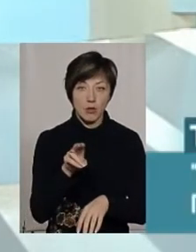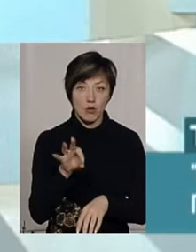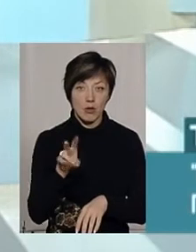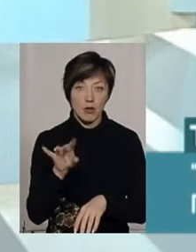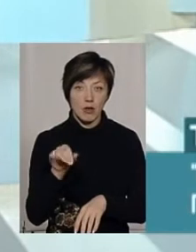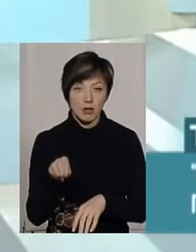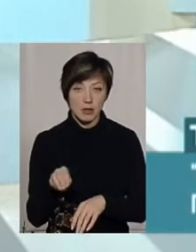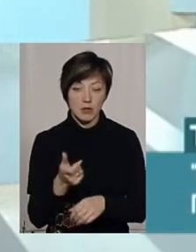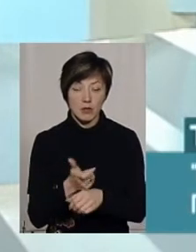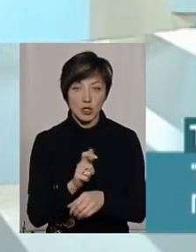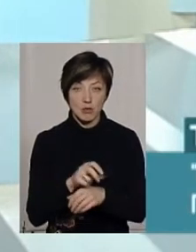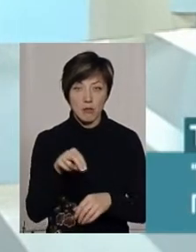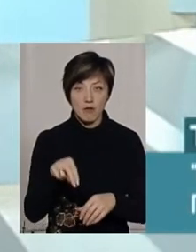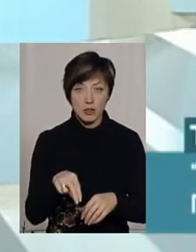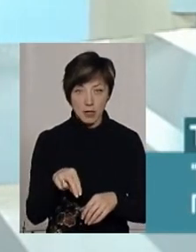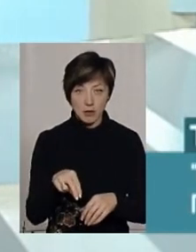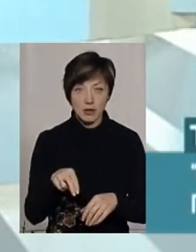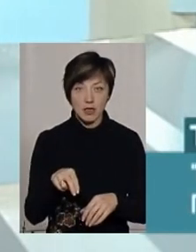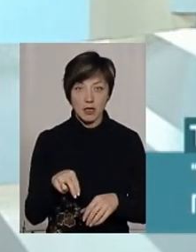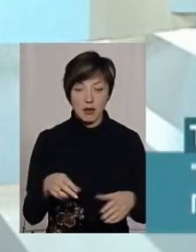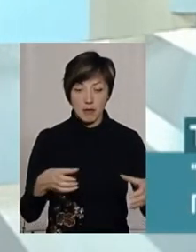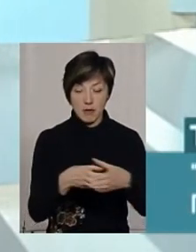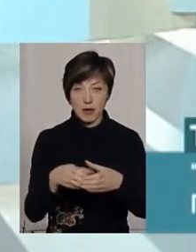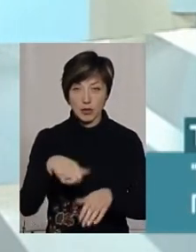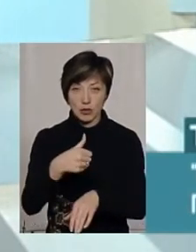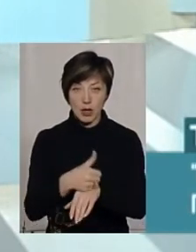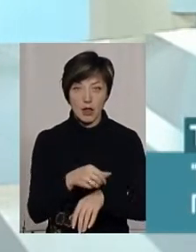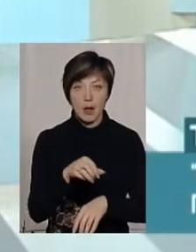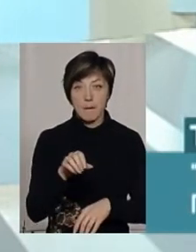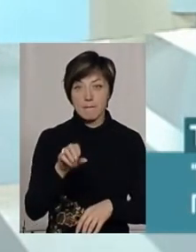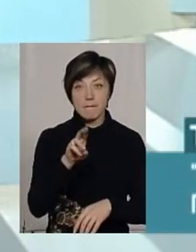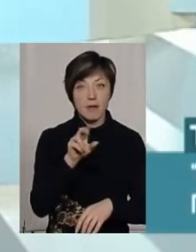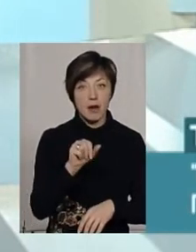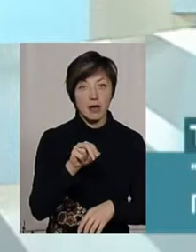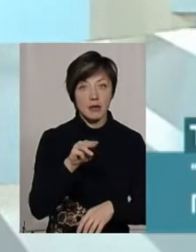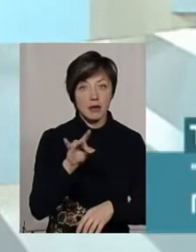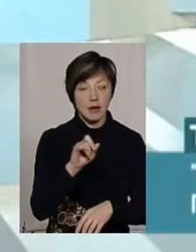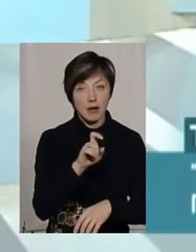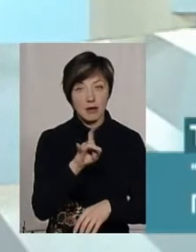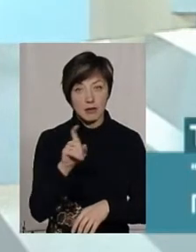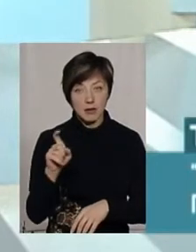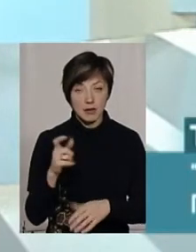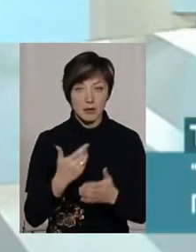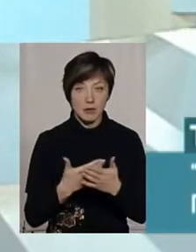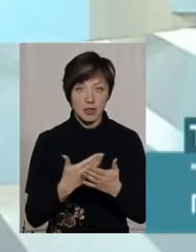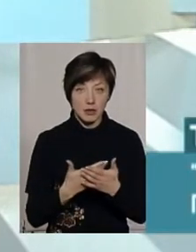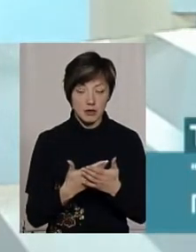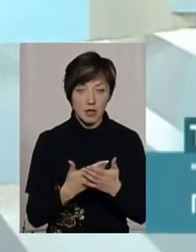В більшості православних патріархій на чолі церкви стоїть патріарх. А,